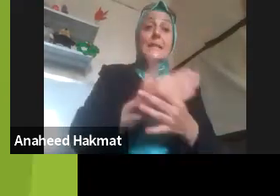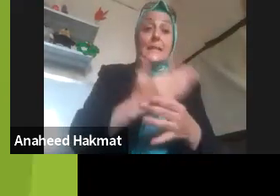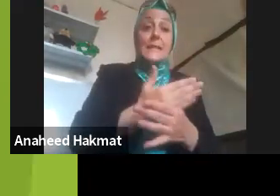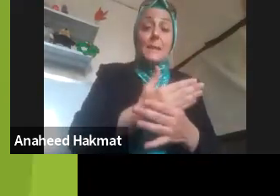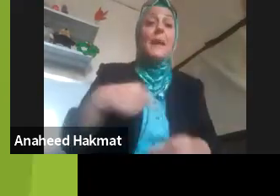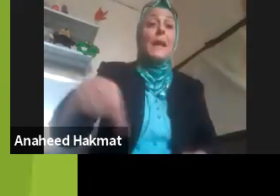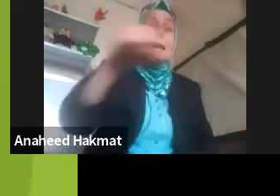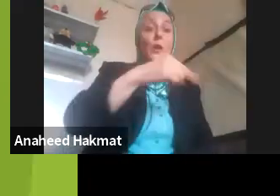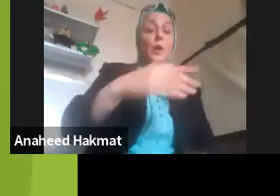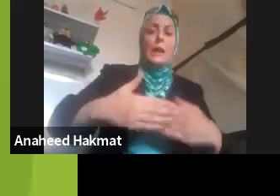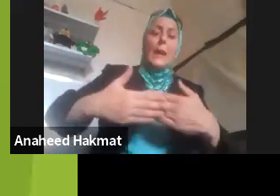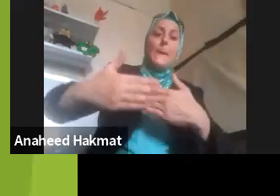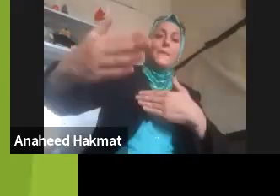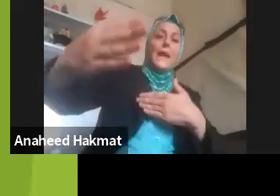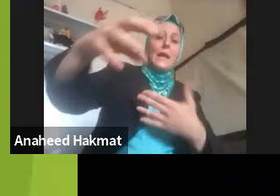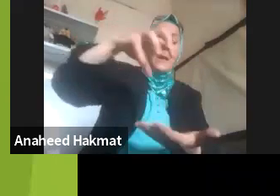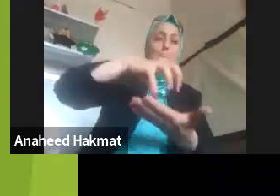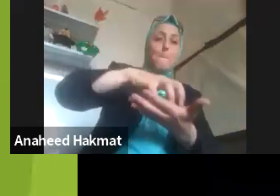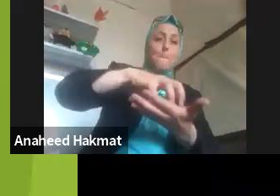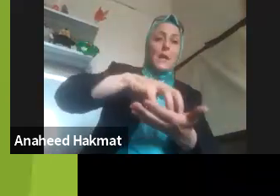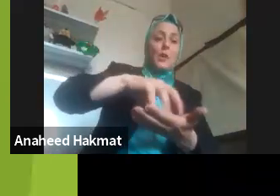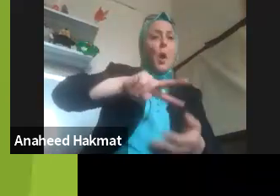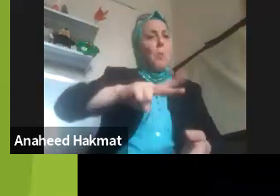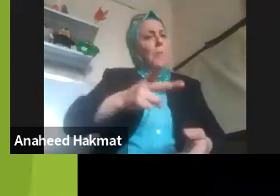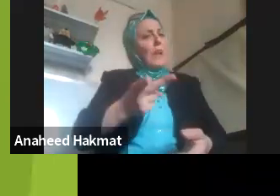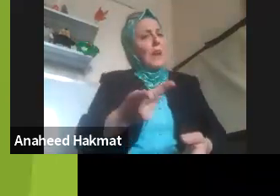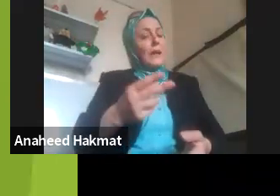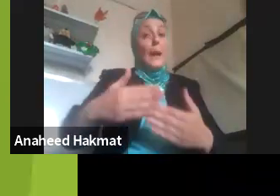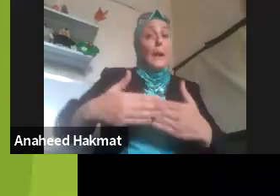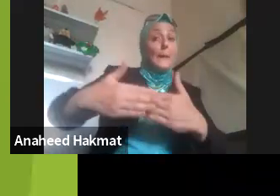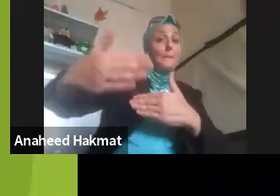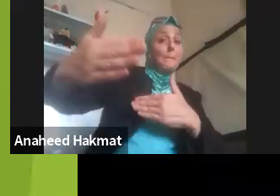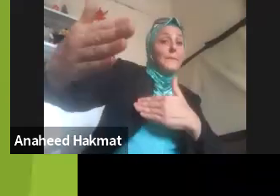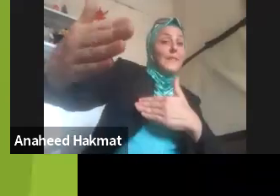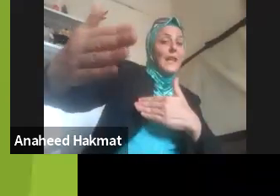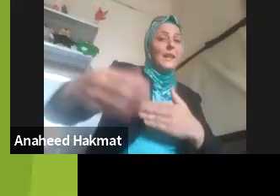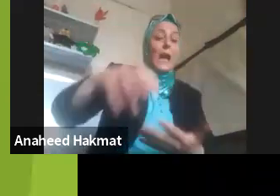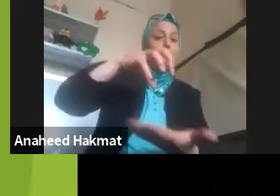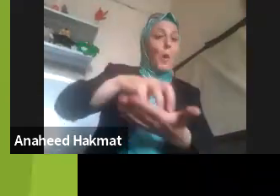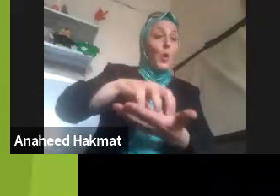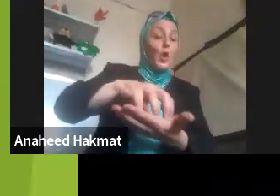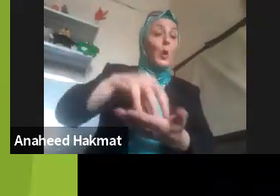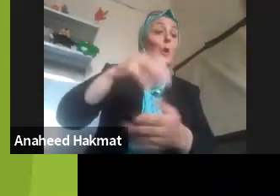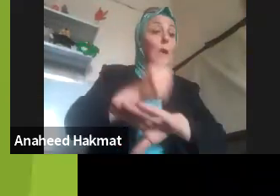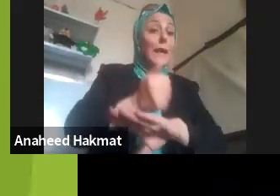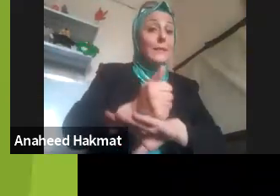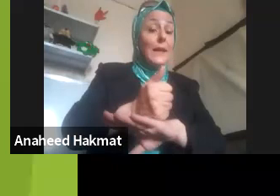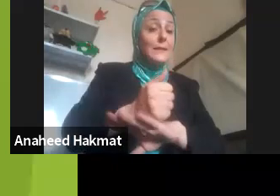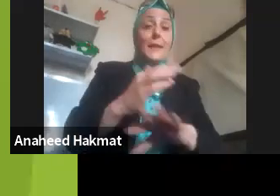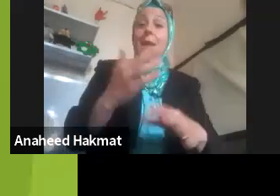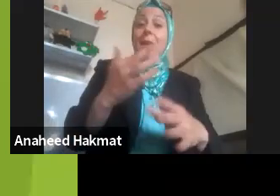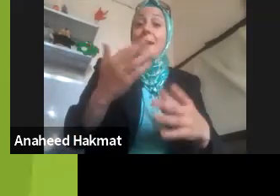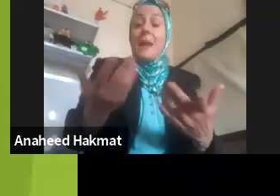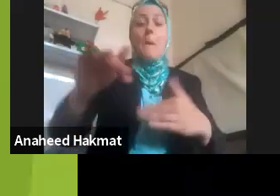في مكان أو بآخر، ابتعد كمان عن موقعه عبر مسارات